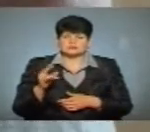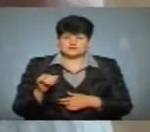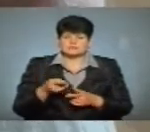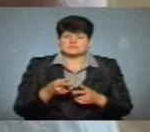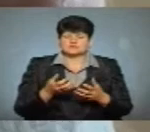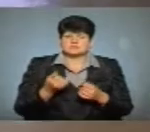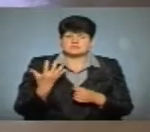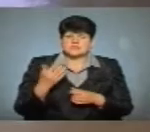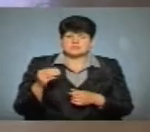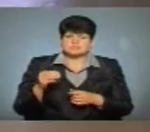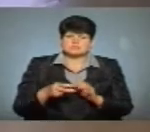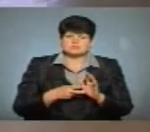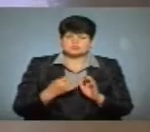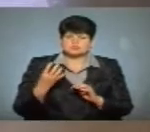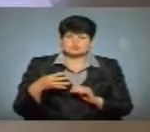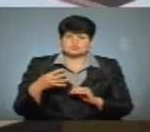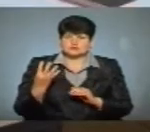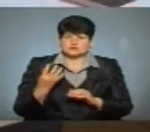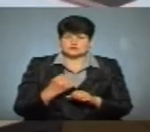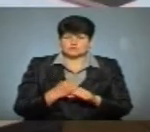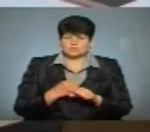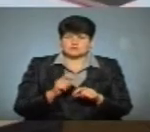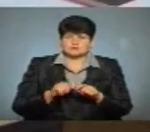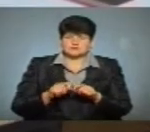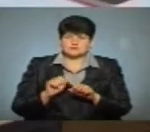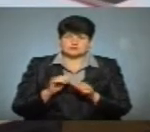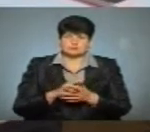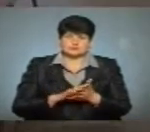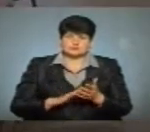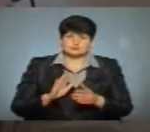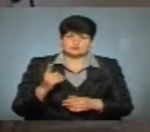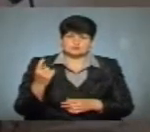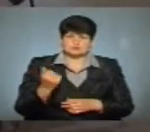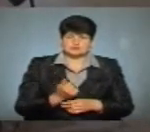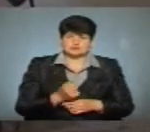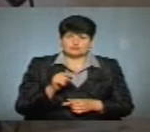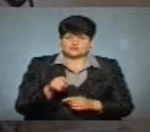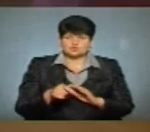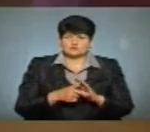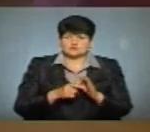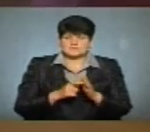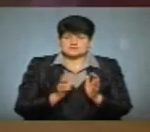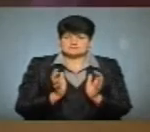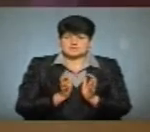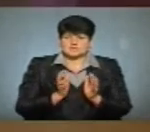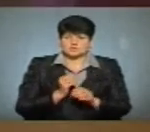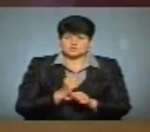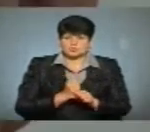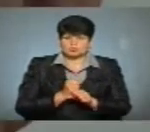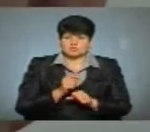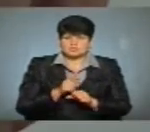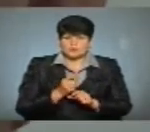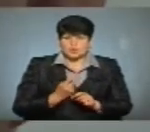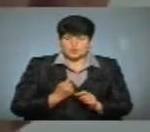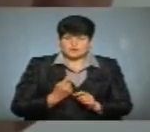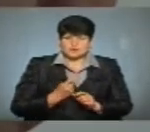отримали 5744 роботи. Перевірка може тривати тиждень. У цьому кабінеті зберігають роботи. Їх